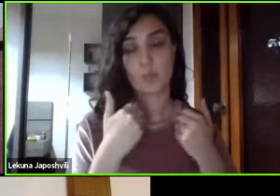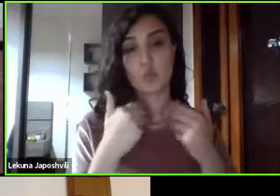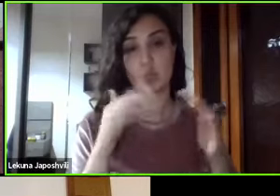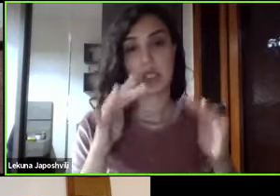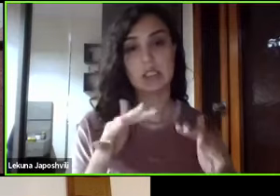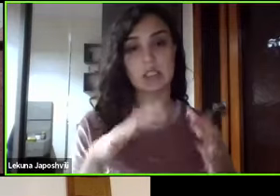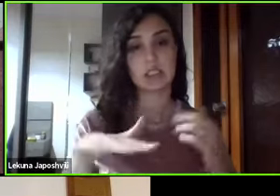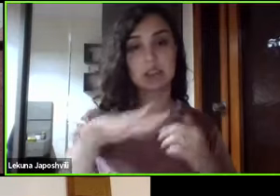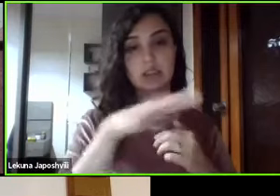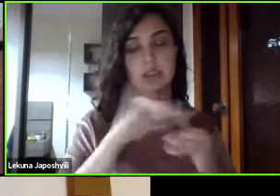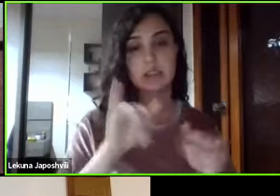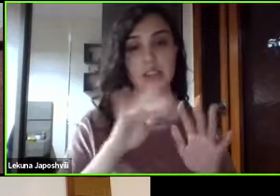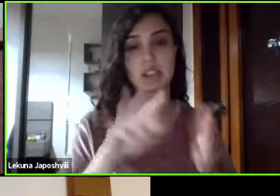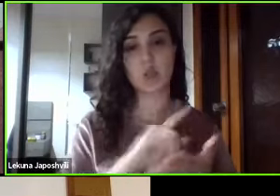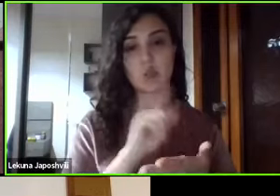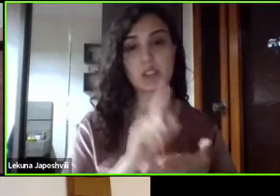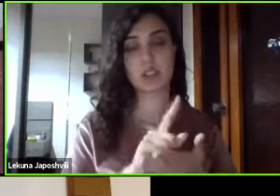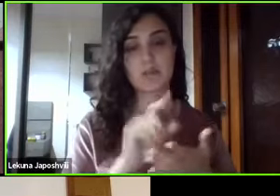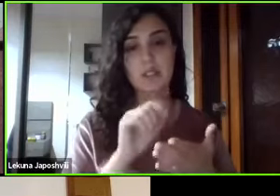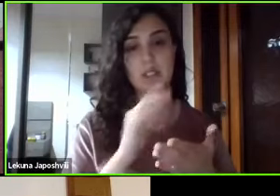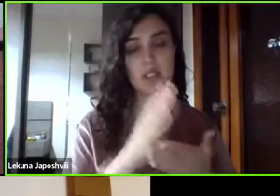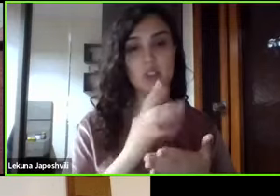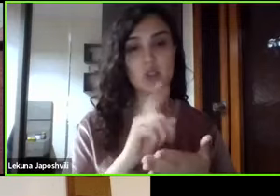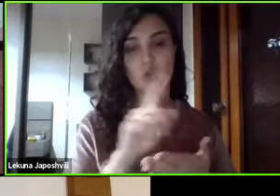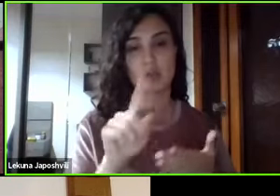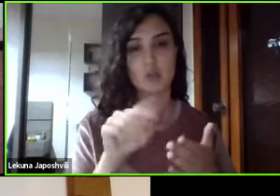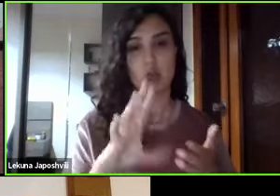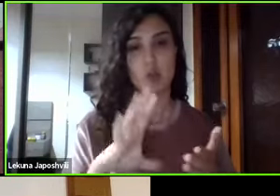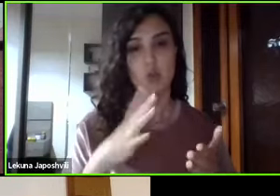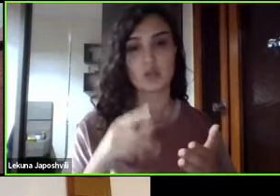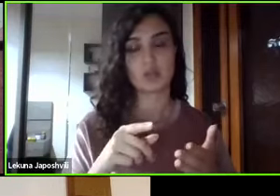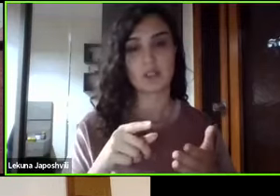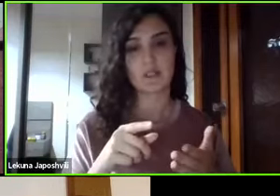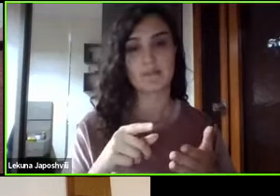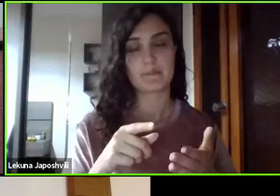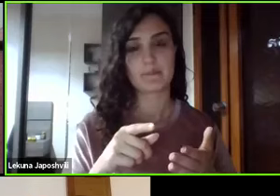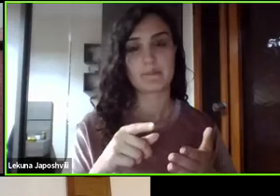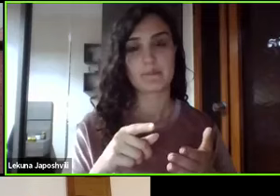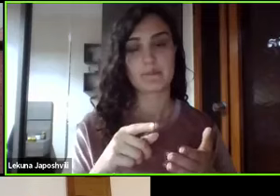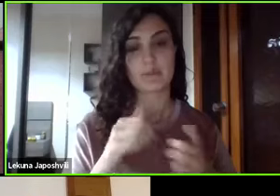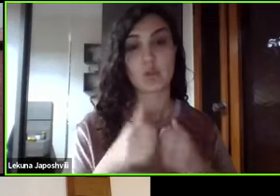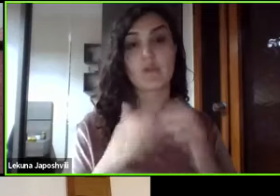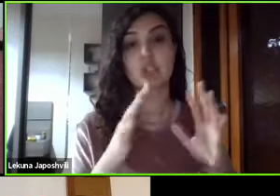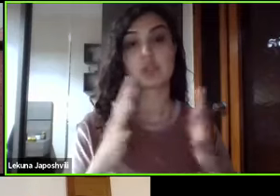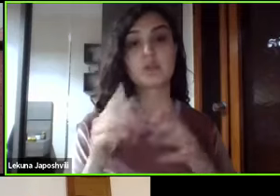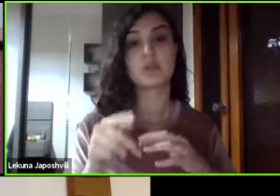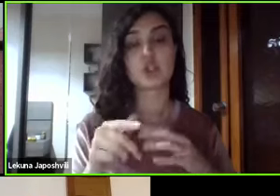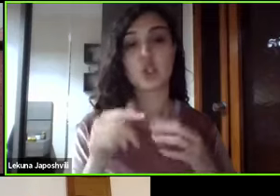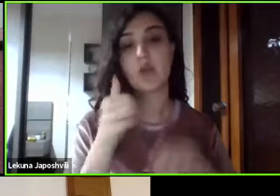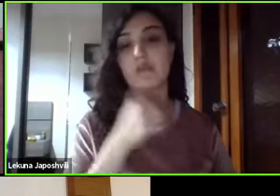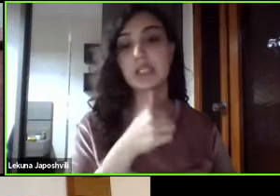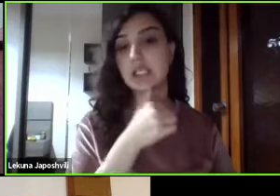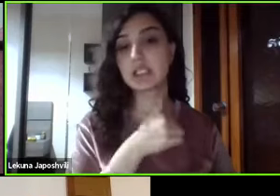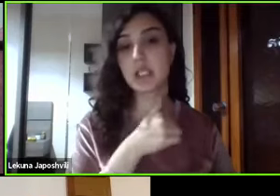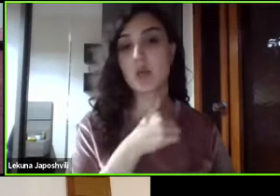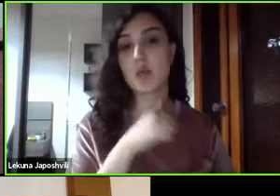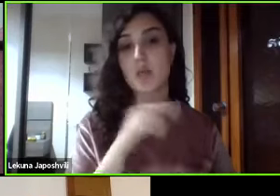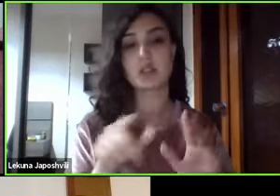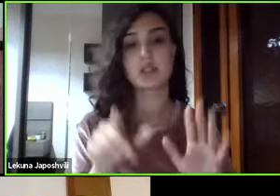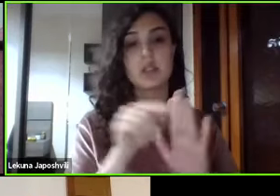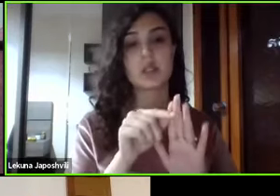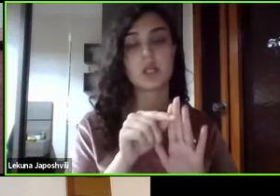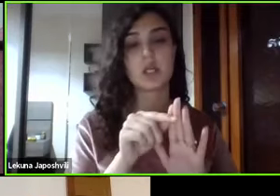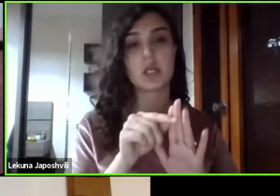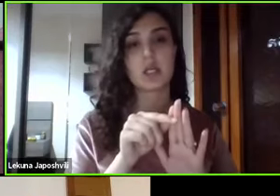სადაც რაღაც აუცილებელი წინაპირობაა, რომ შედგეს ყოველ შემთხვევაში კონფიდენციალობას მოყვება უფრო